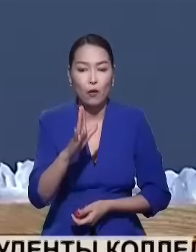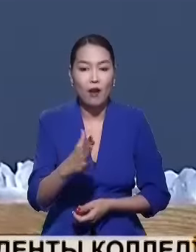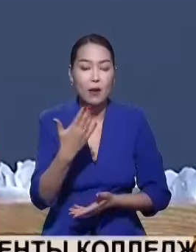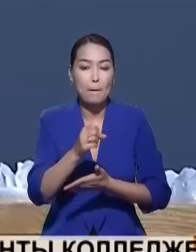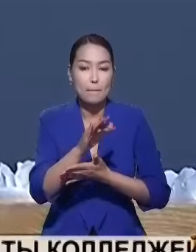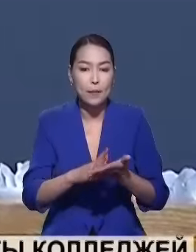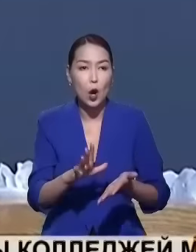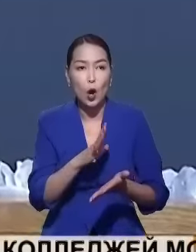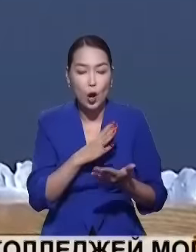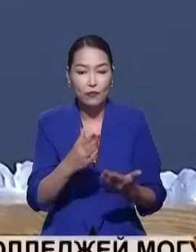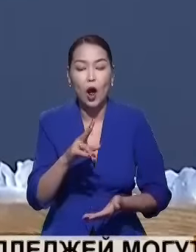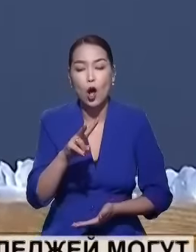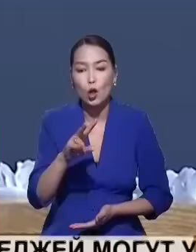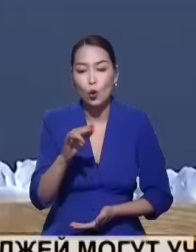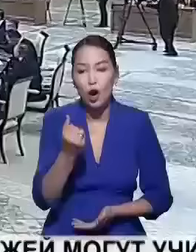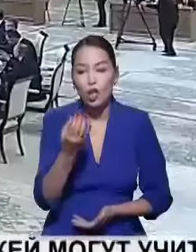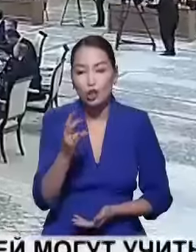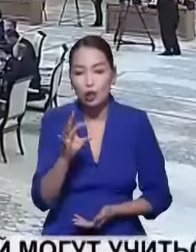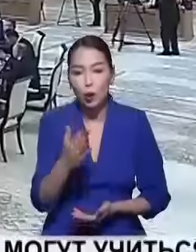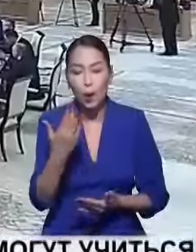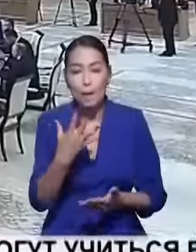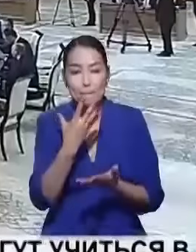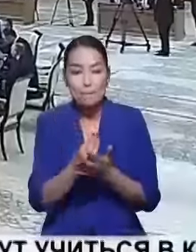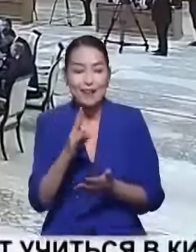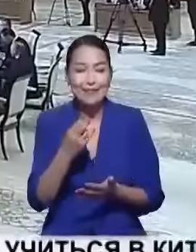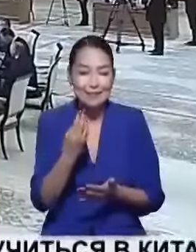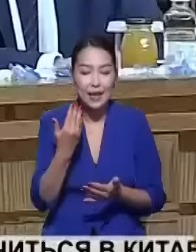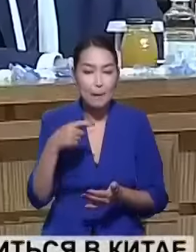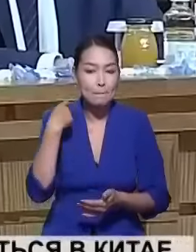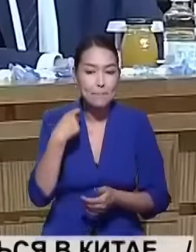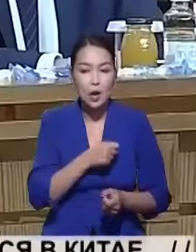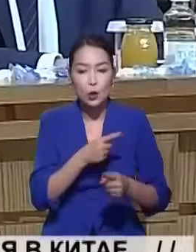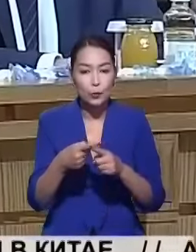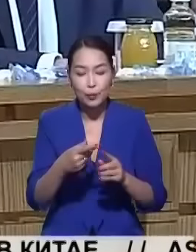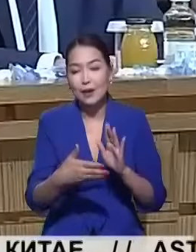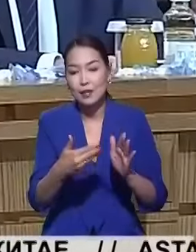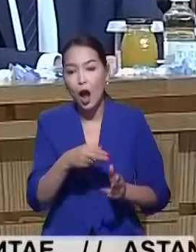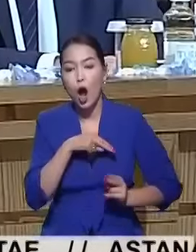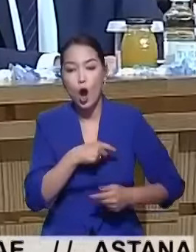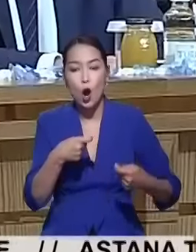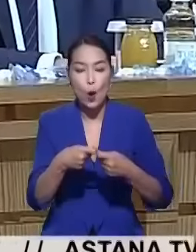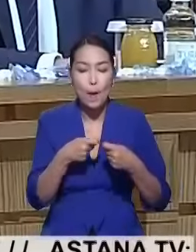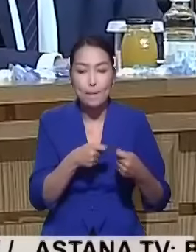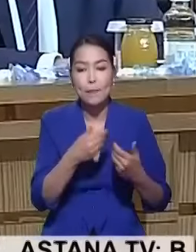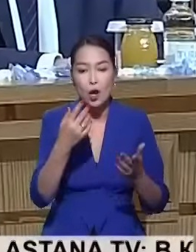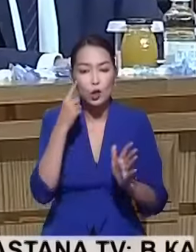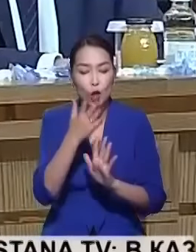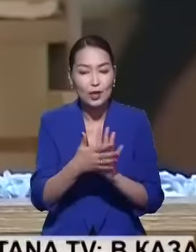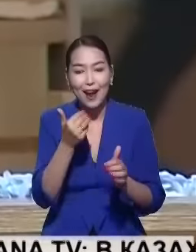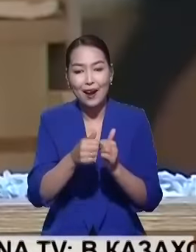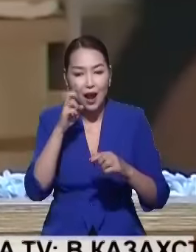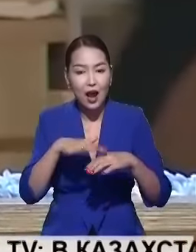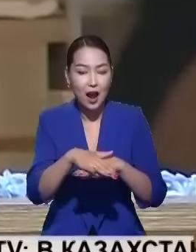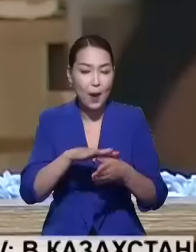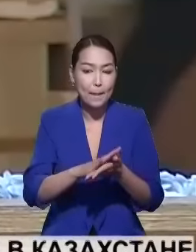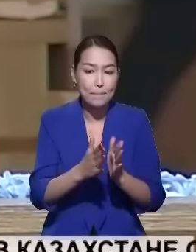продолжил Александр Лукашенко. В своей эмоциональной речи президент Беларуси призвал в рамках сотрудничества учесть интересы каждой страны и